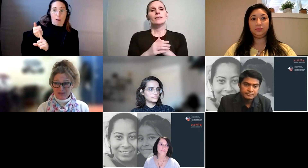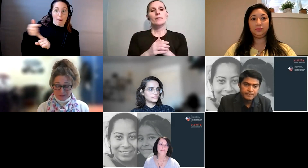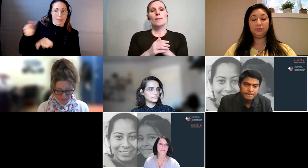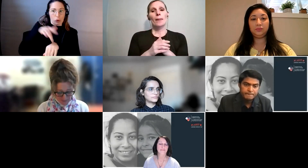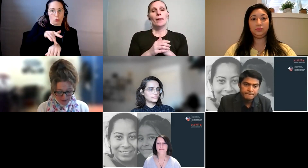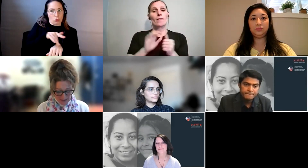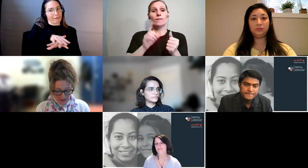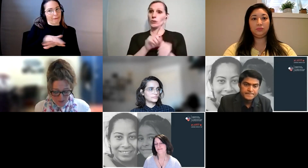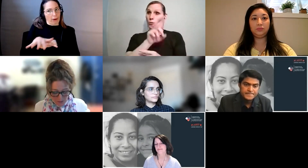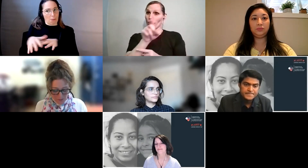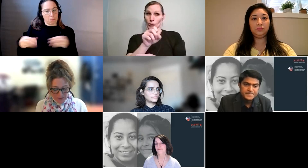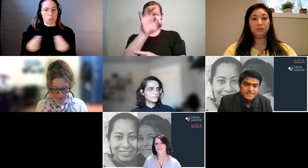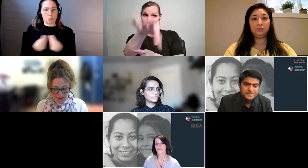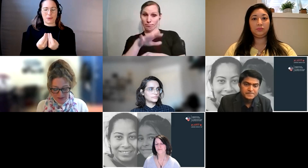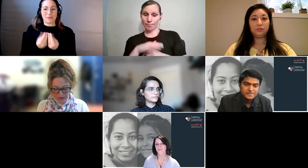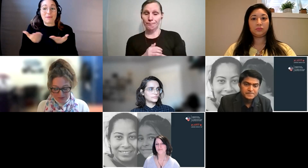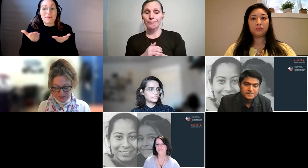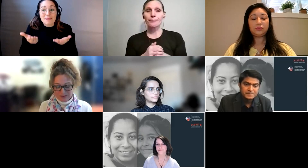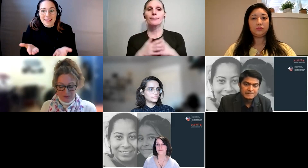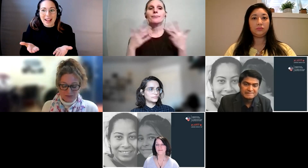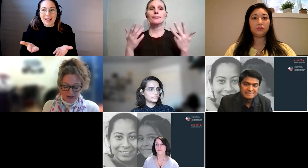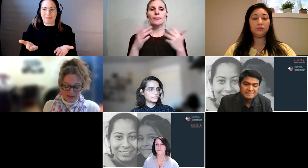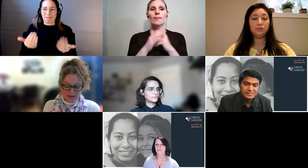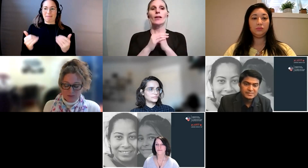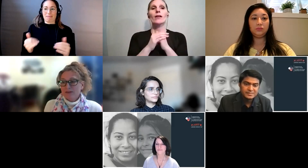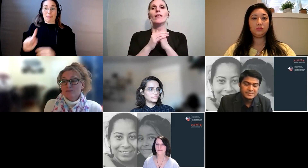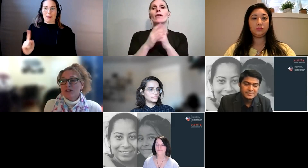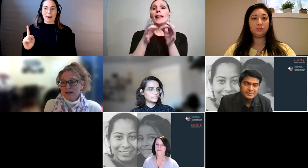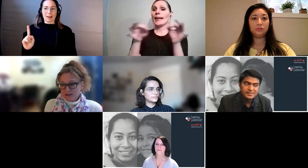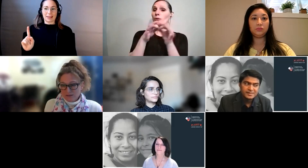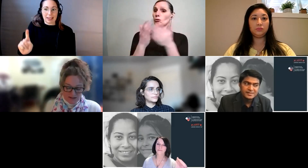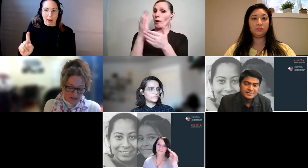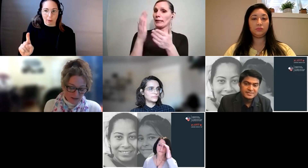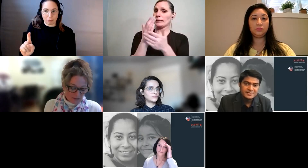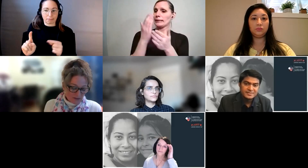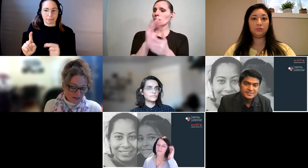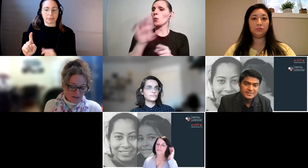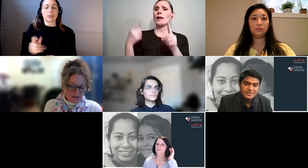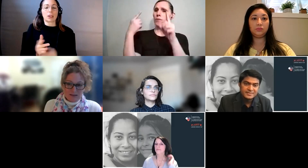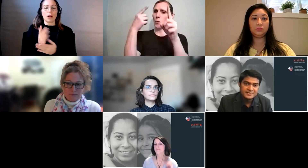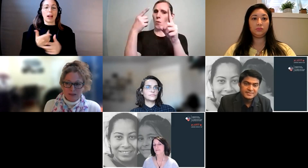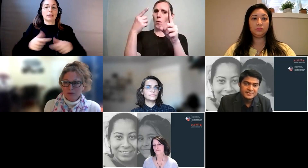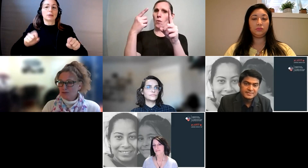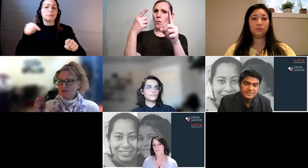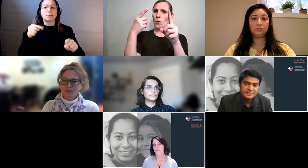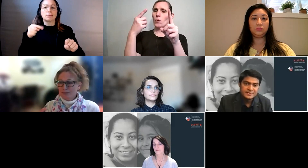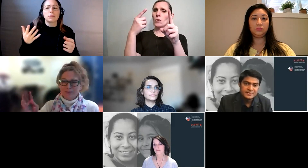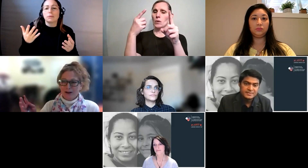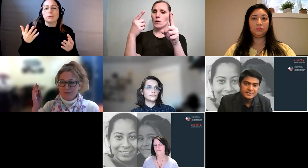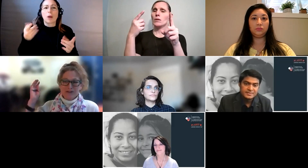Donc maintenant, je vous amène à la première question. Quand nous parlons de droit linguistique, un des objectifs,